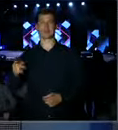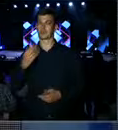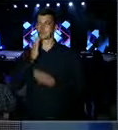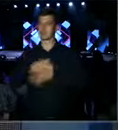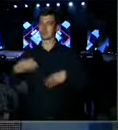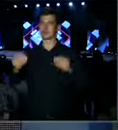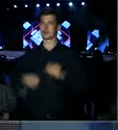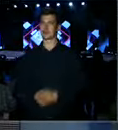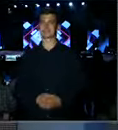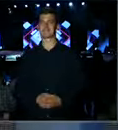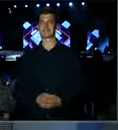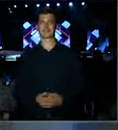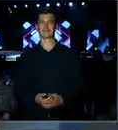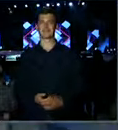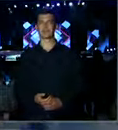pokaz.